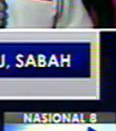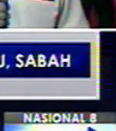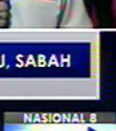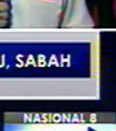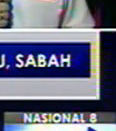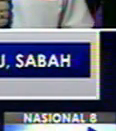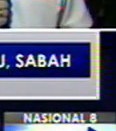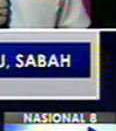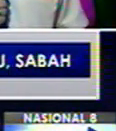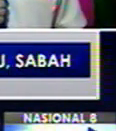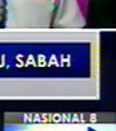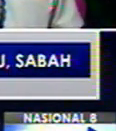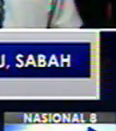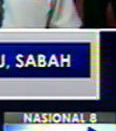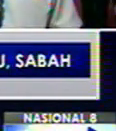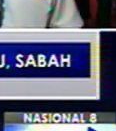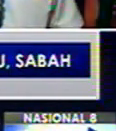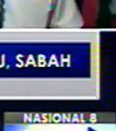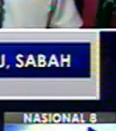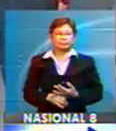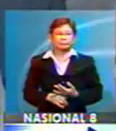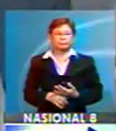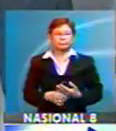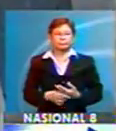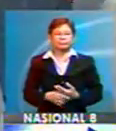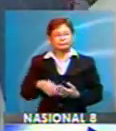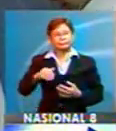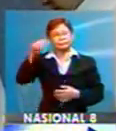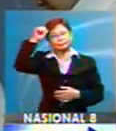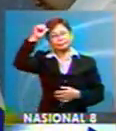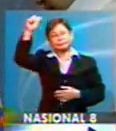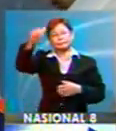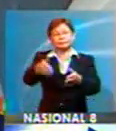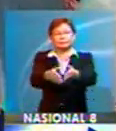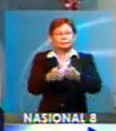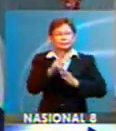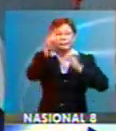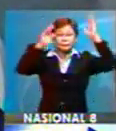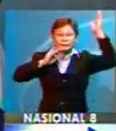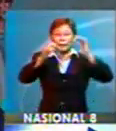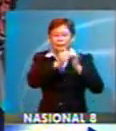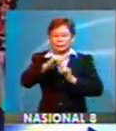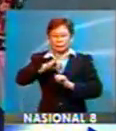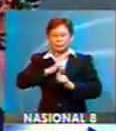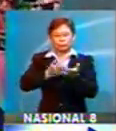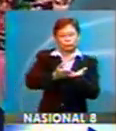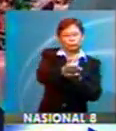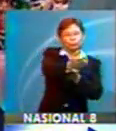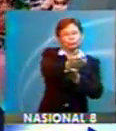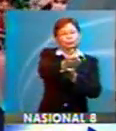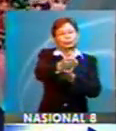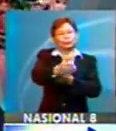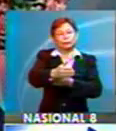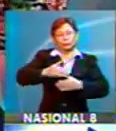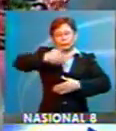Terima kasih Lukman dan Syikin yang sebelumnya. Assalamualaikum dan salam satu Malaysia. Bersama saya Emran Azmi Rosli berlintas langsung di